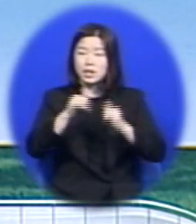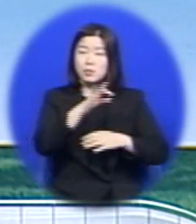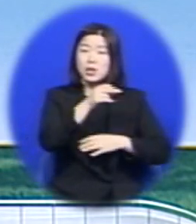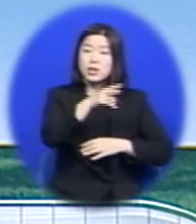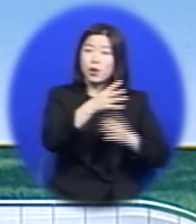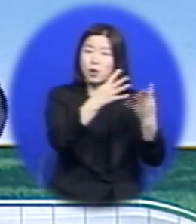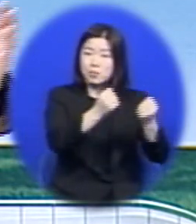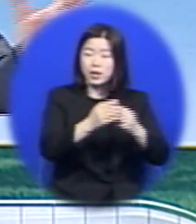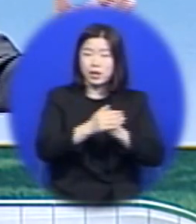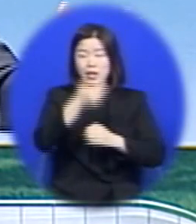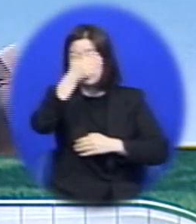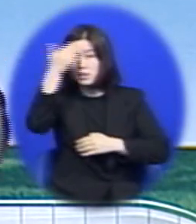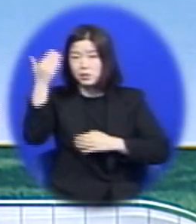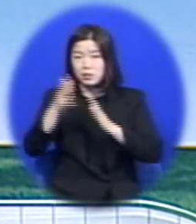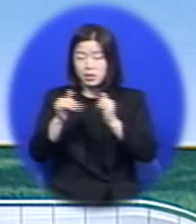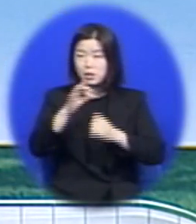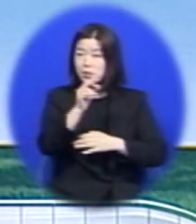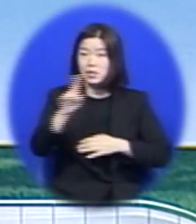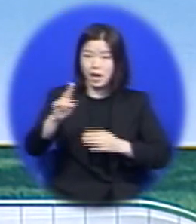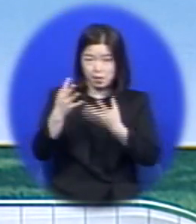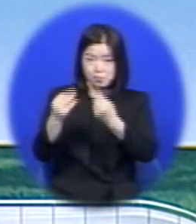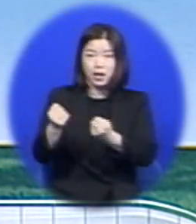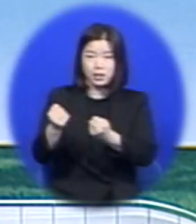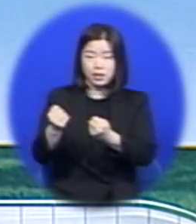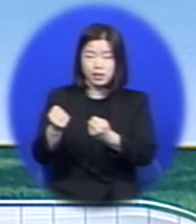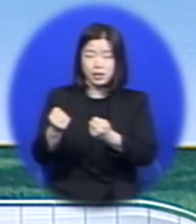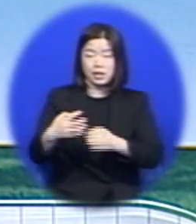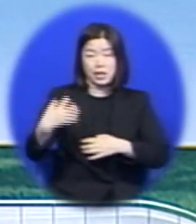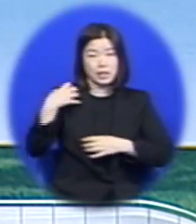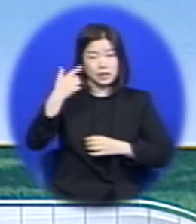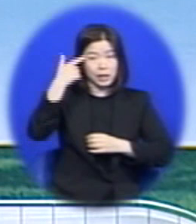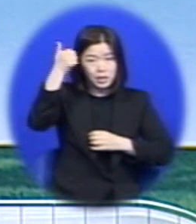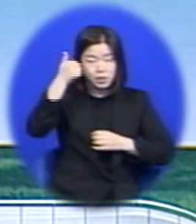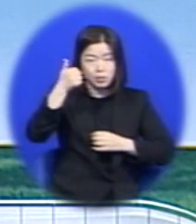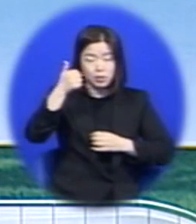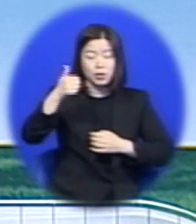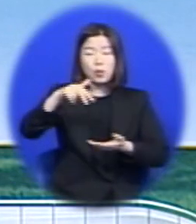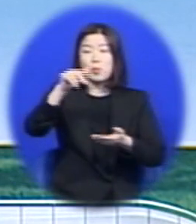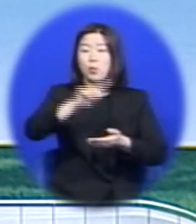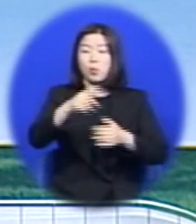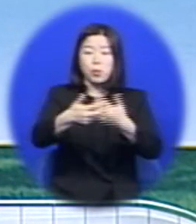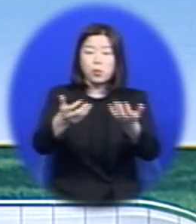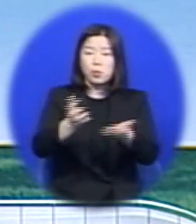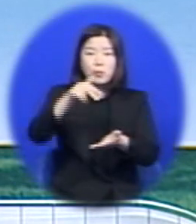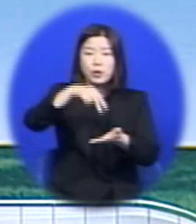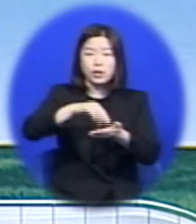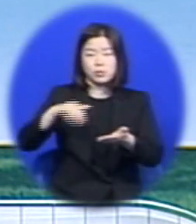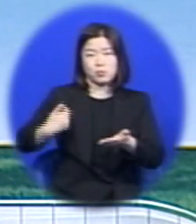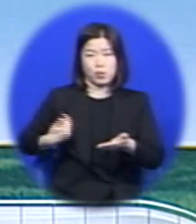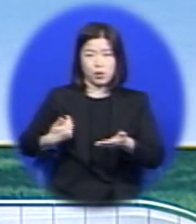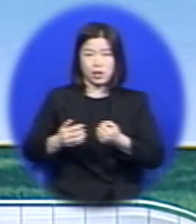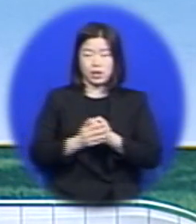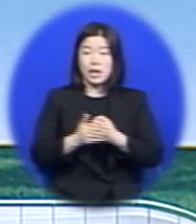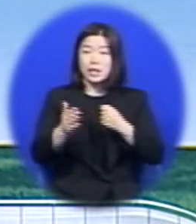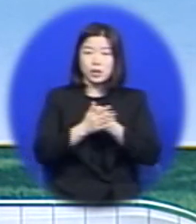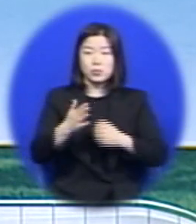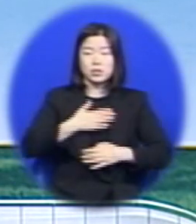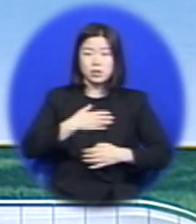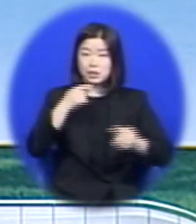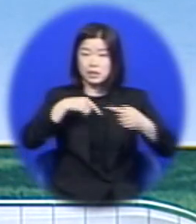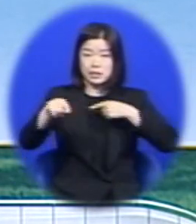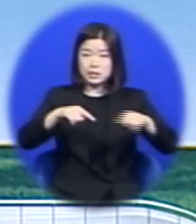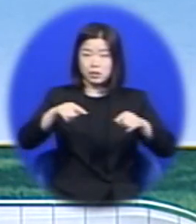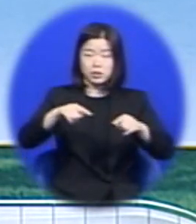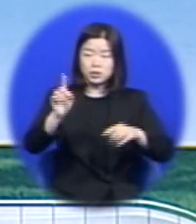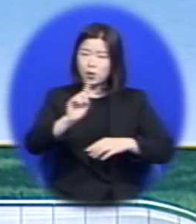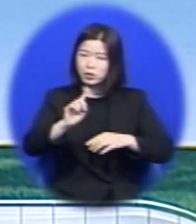많으시고 젊은 분들은 야가 많습니다. 담임 목사는 어디 편에 서야 될지 모르겠어요. 그래서 저는 정치적인